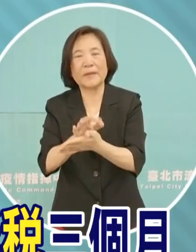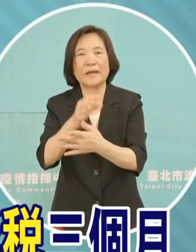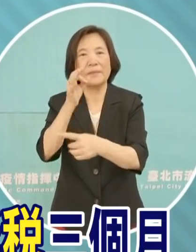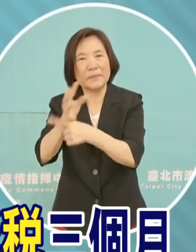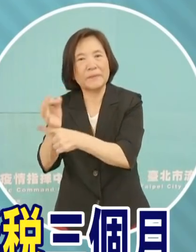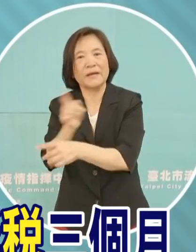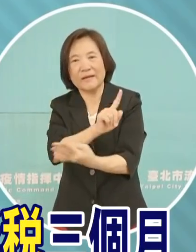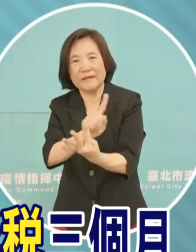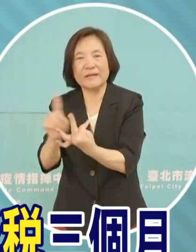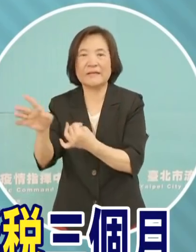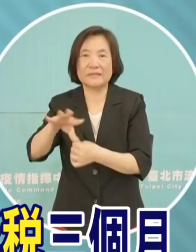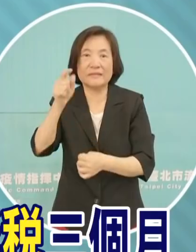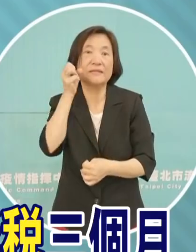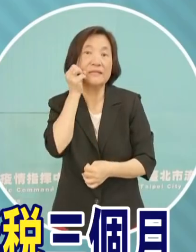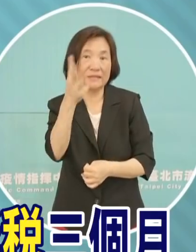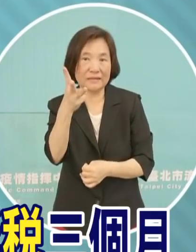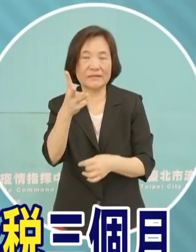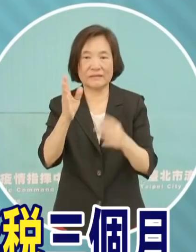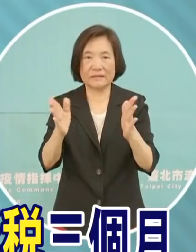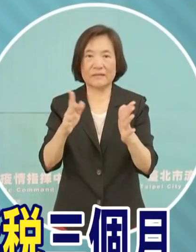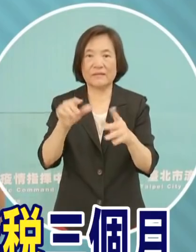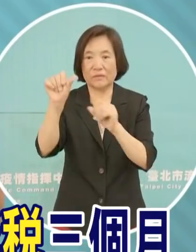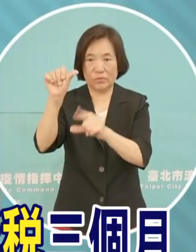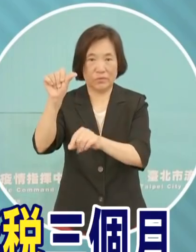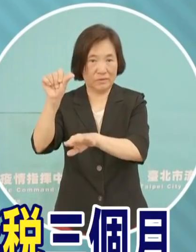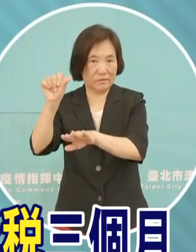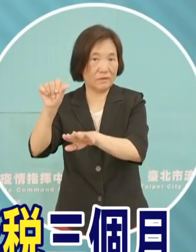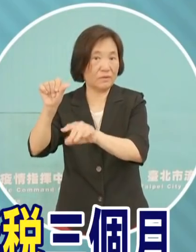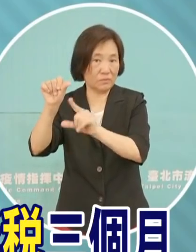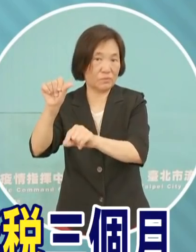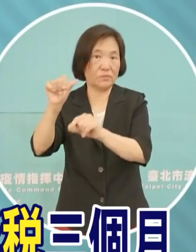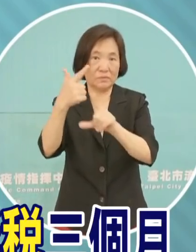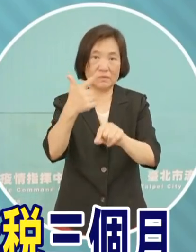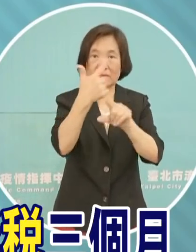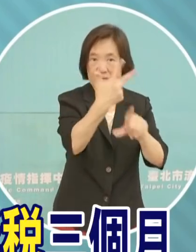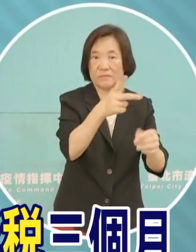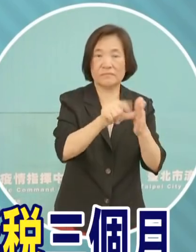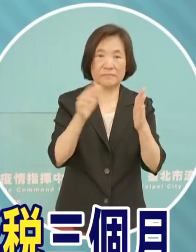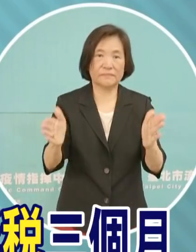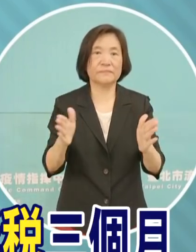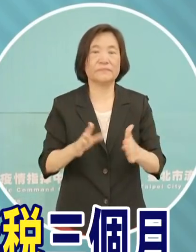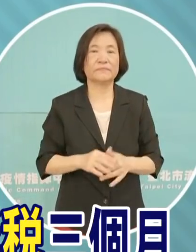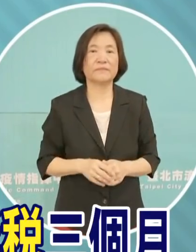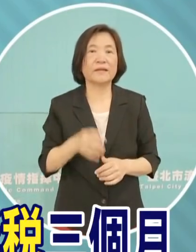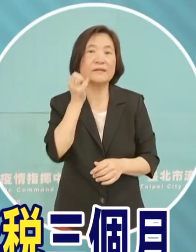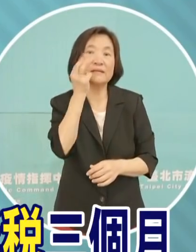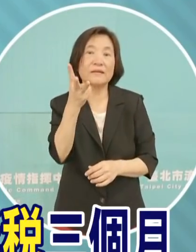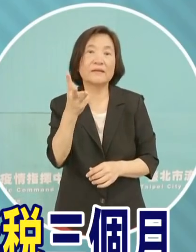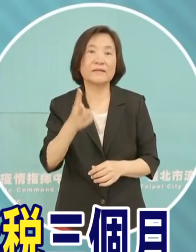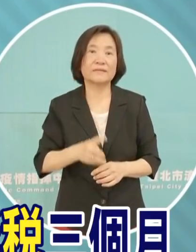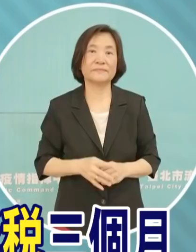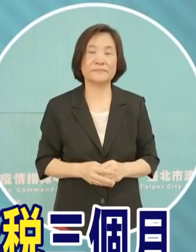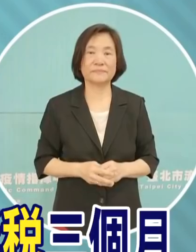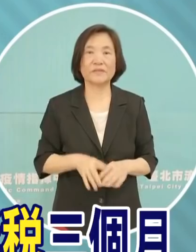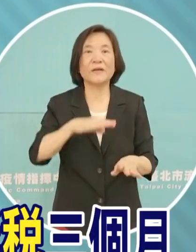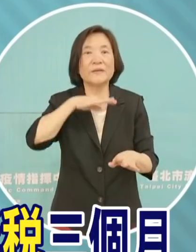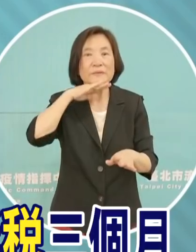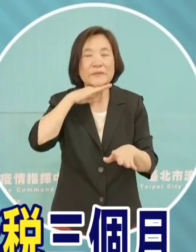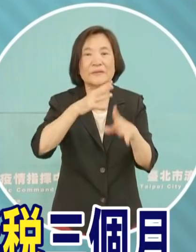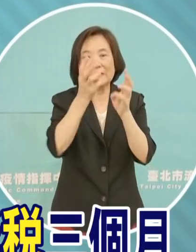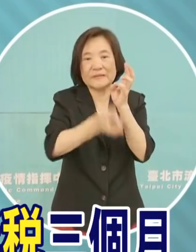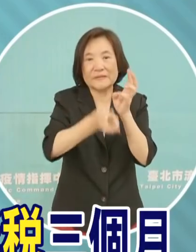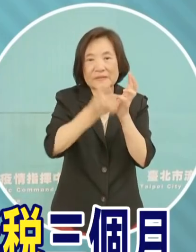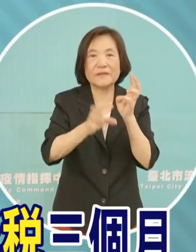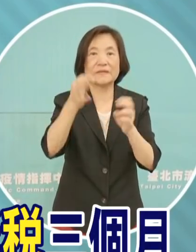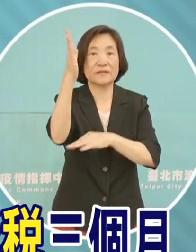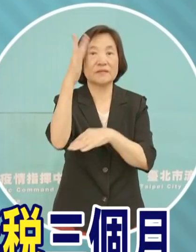3个月，而且回溯哈，从5月就开始，所以5、6、7月，我先这样做。那等一下细节哈，那个